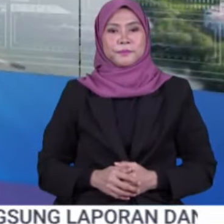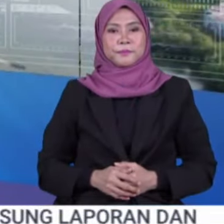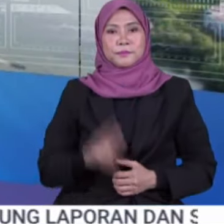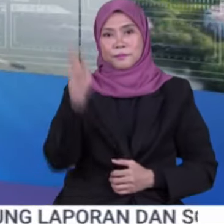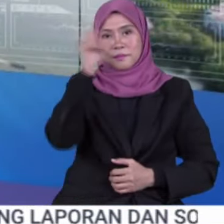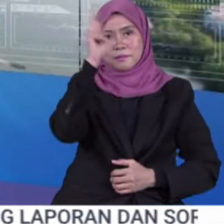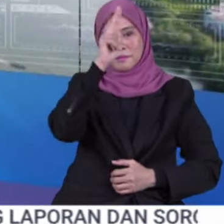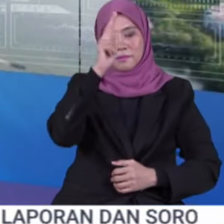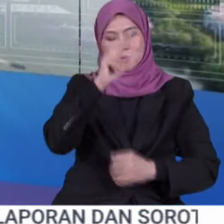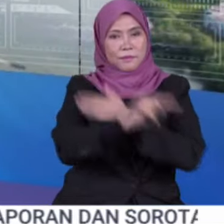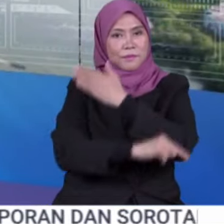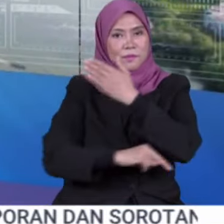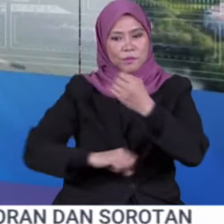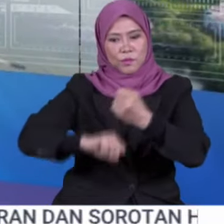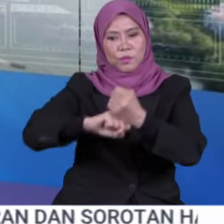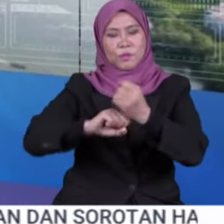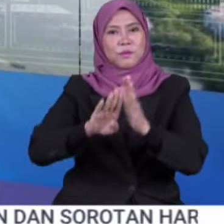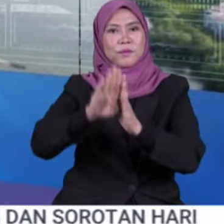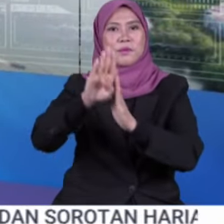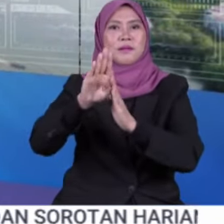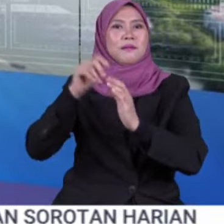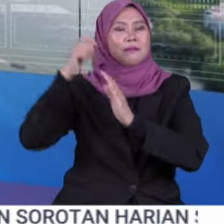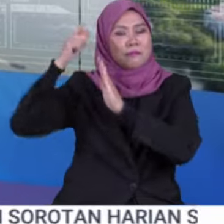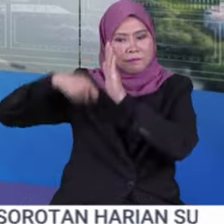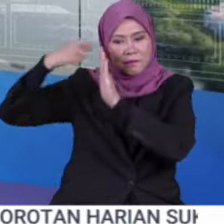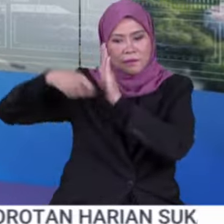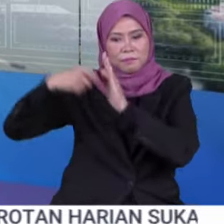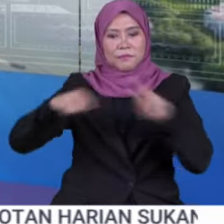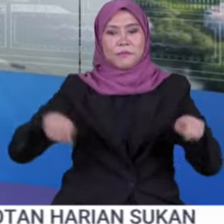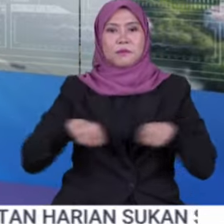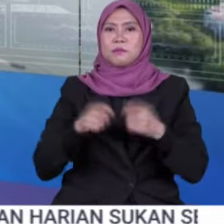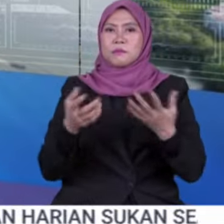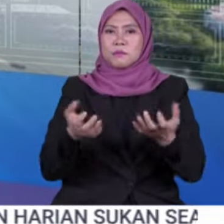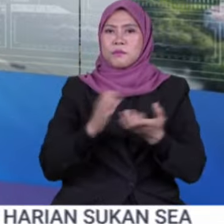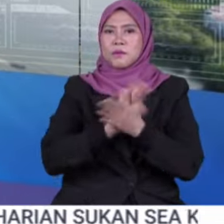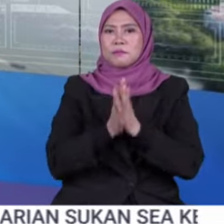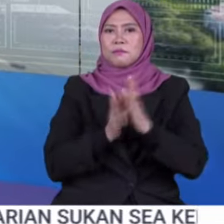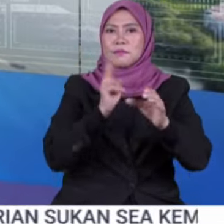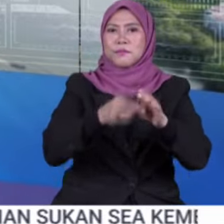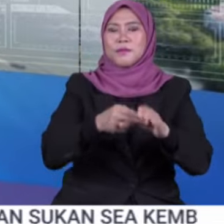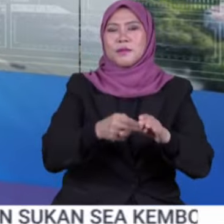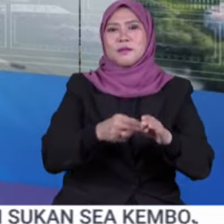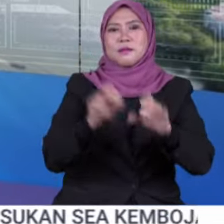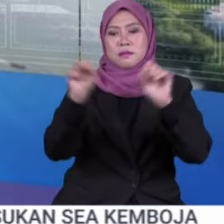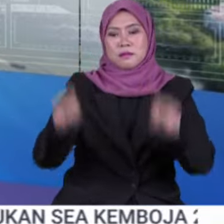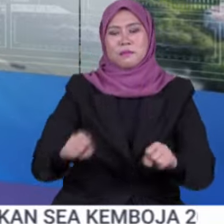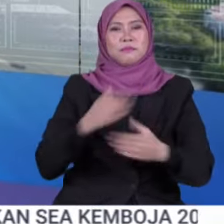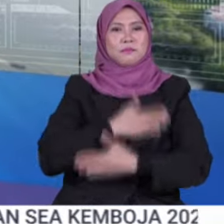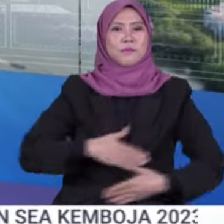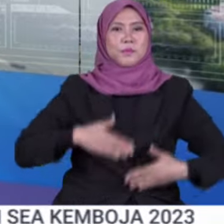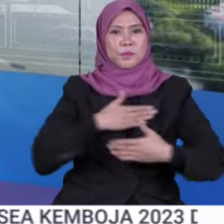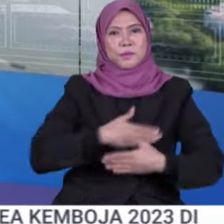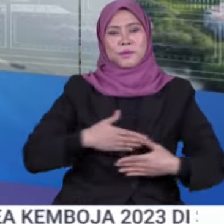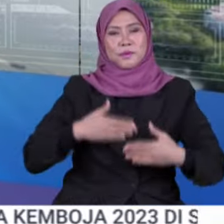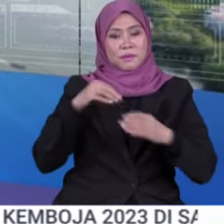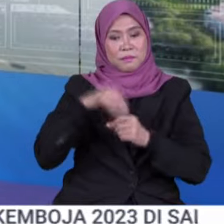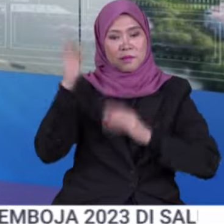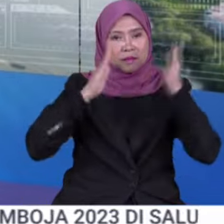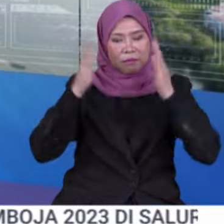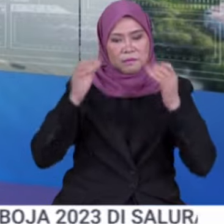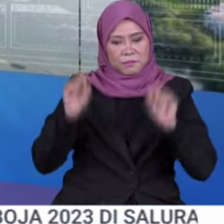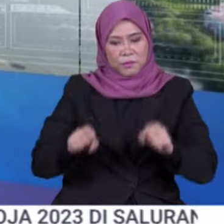Kerajaan negeri menyokong penuh pembangunan industri filem tempatan dan mahu menjadi sebahagian daripada ekosistem hiburan tanah air yang